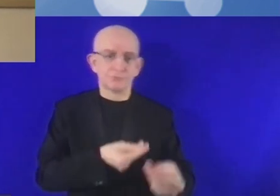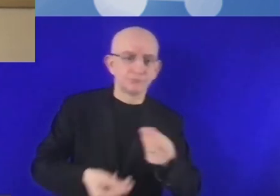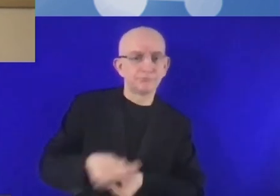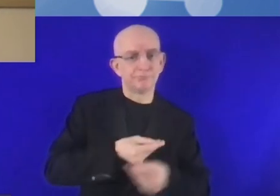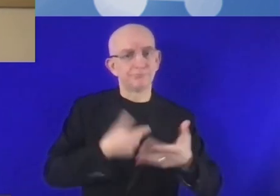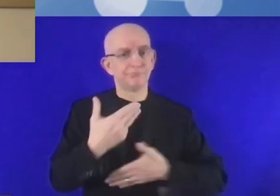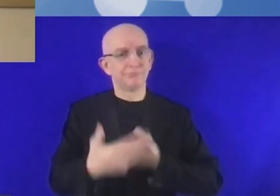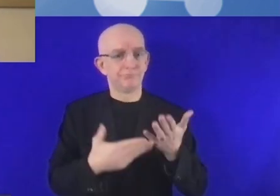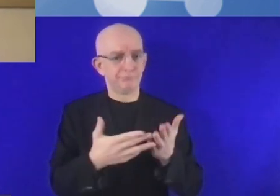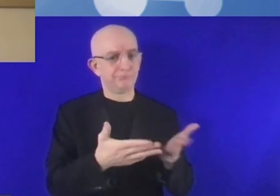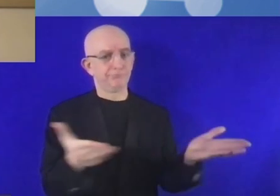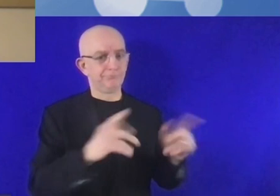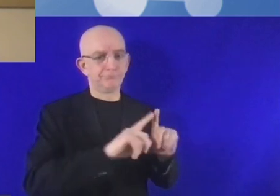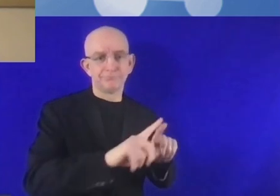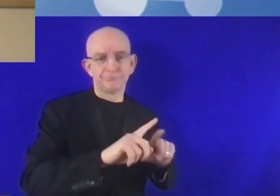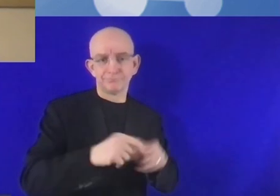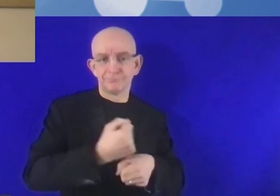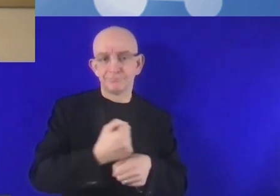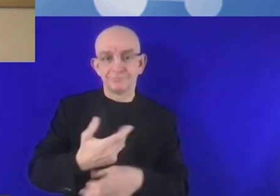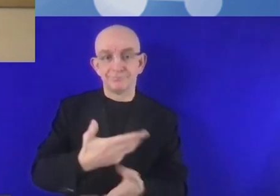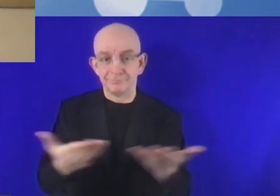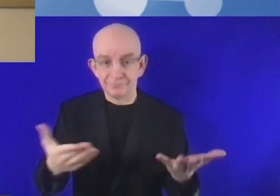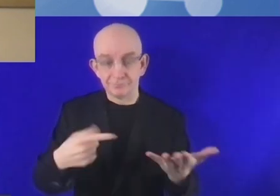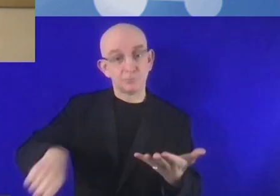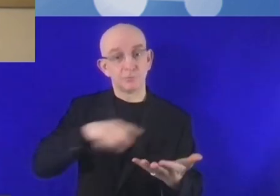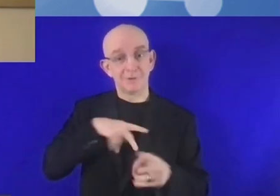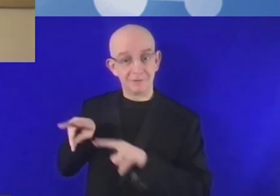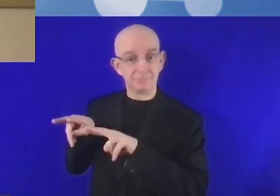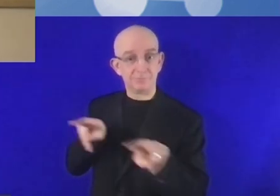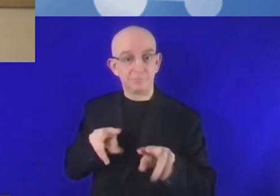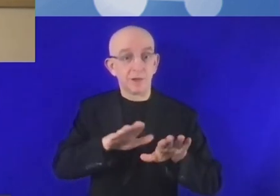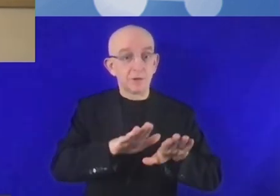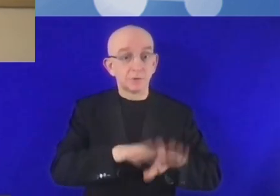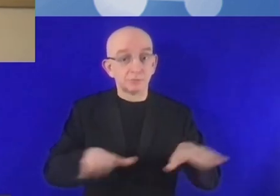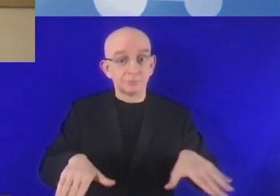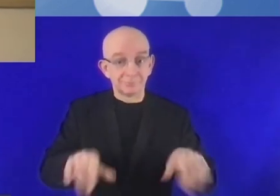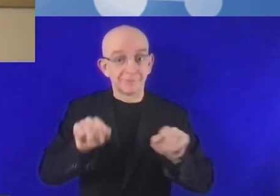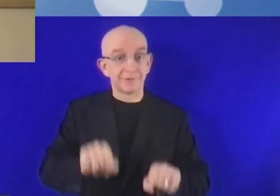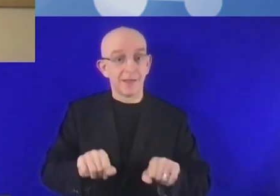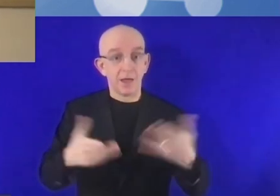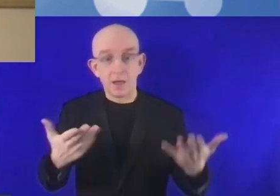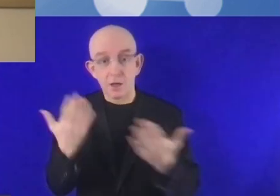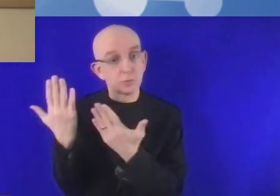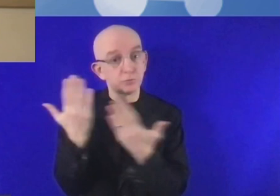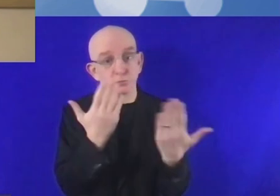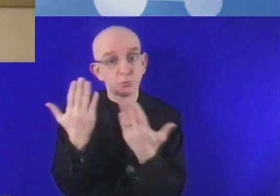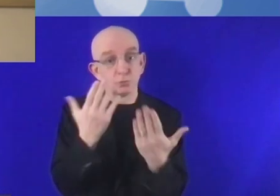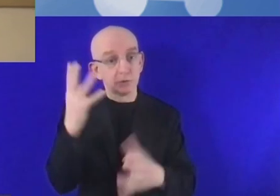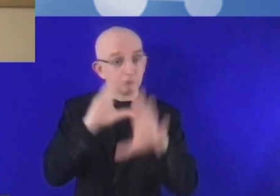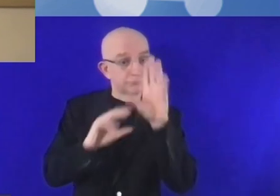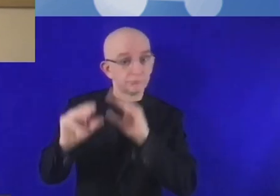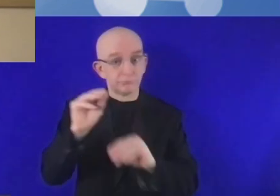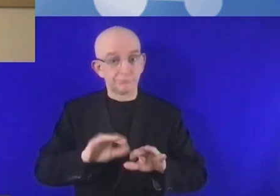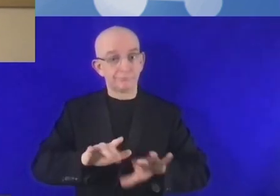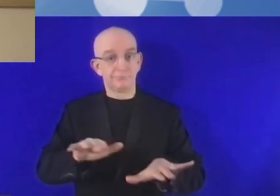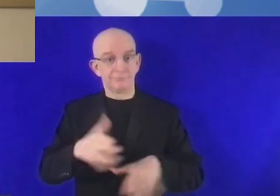kontakty towarzyskie przez internet. Ich dzieci mogły uczestniczyć w zajęciach szkolnych,